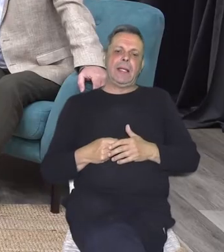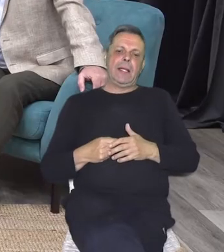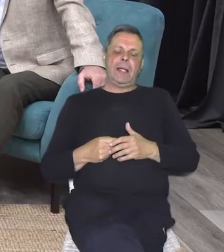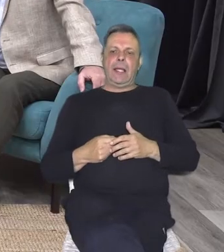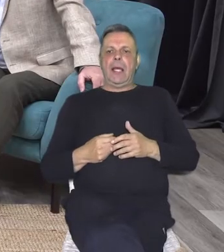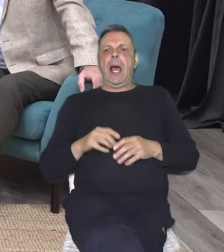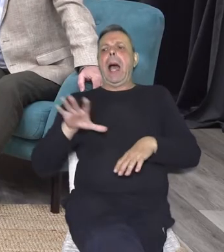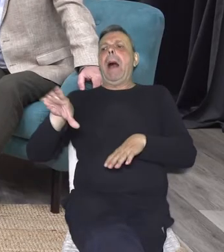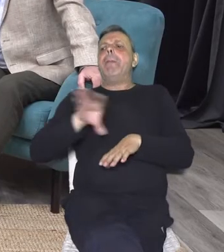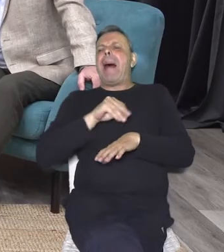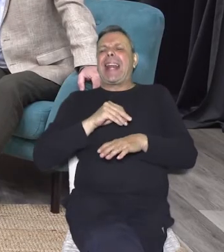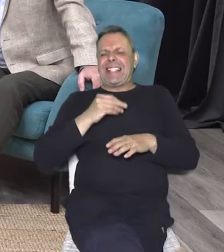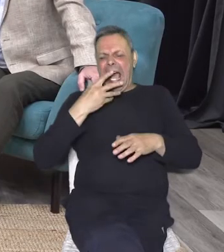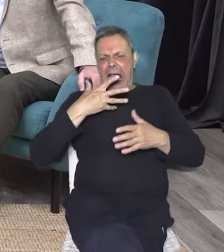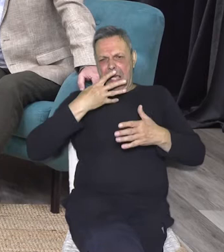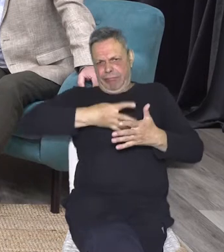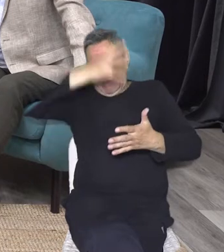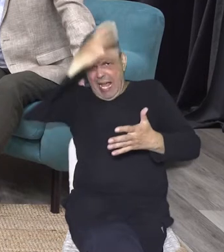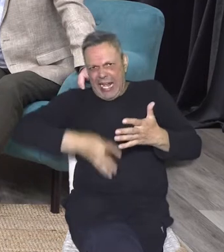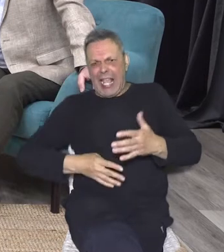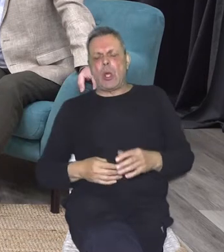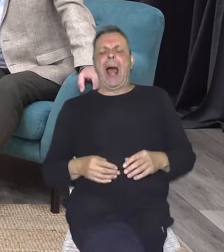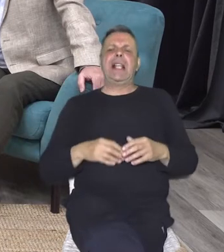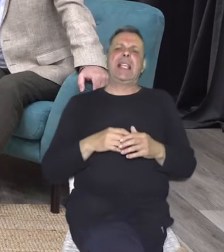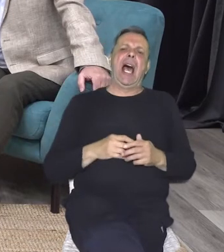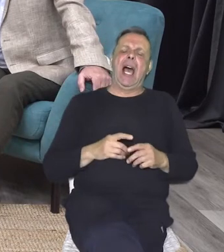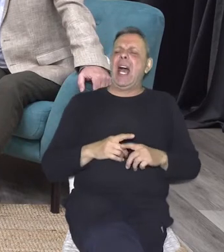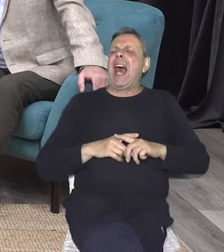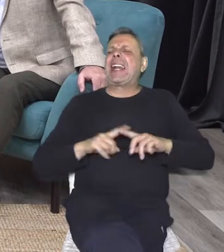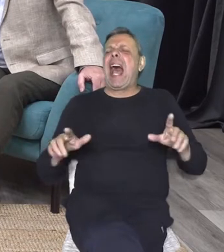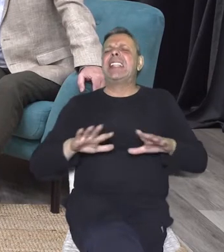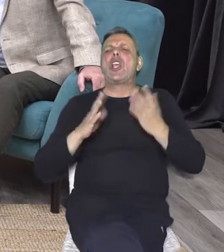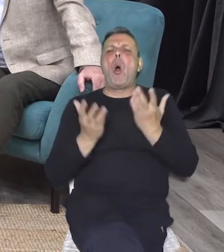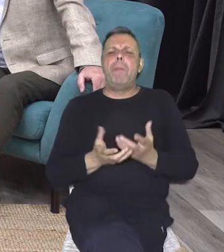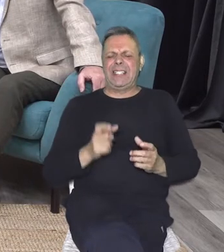recimo, funkcionalna magnetska rezonanca, pa onda onaj različiti